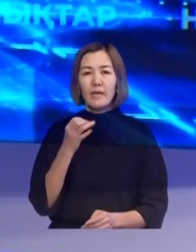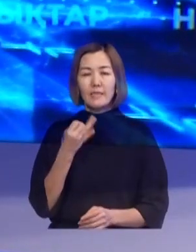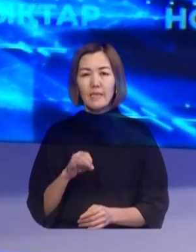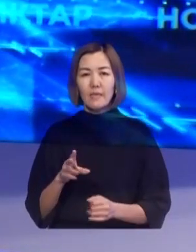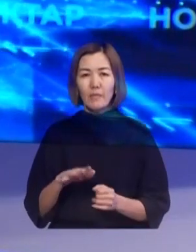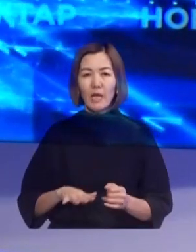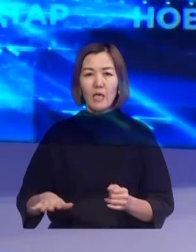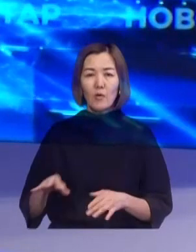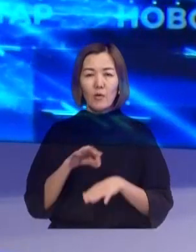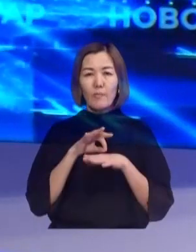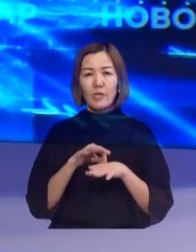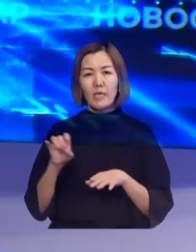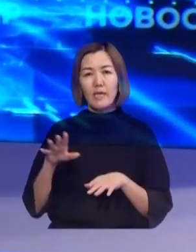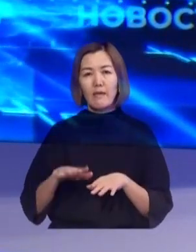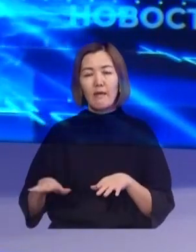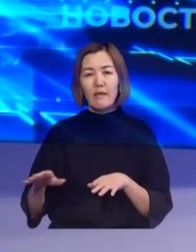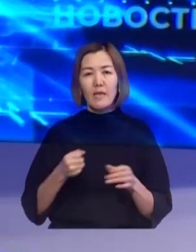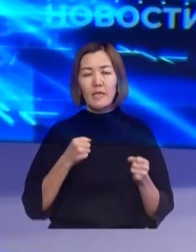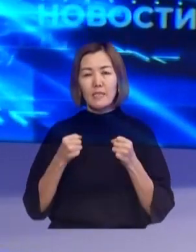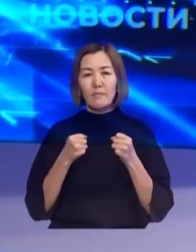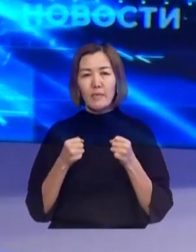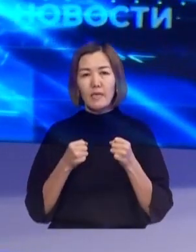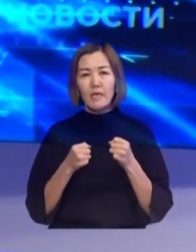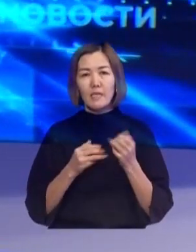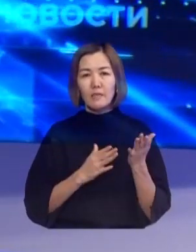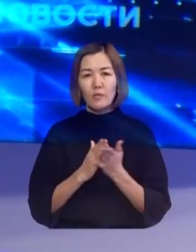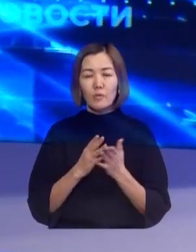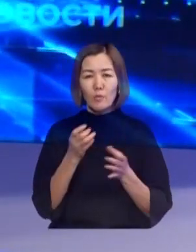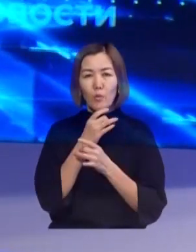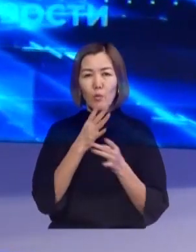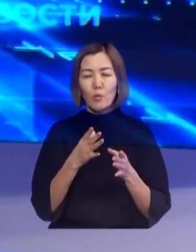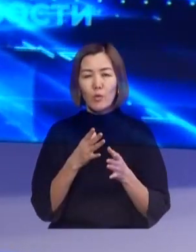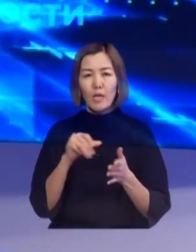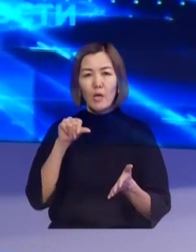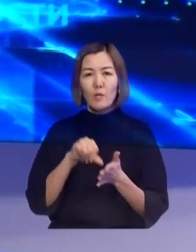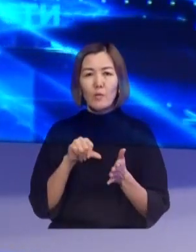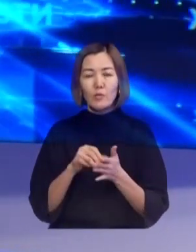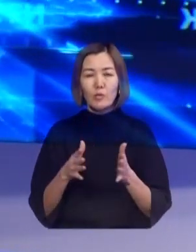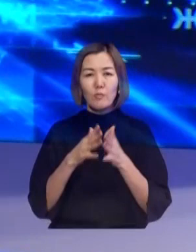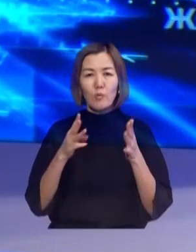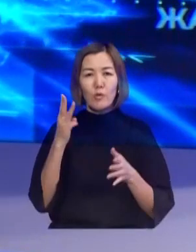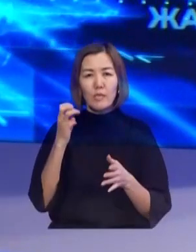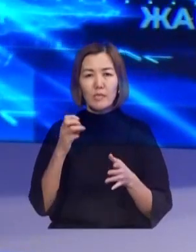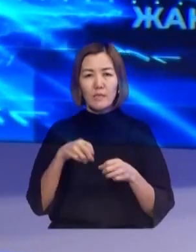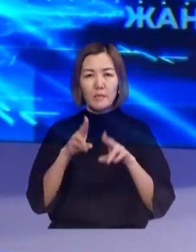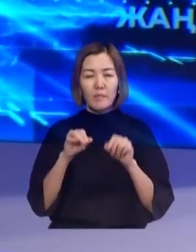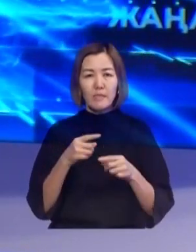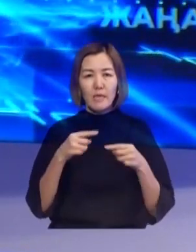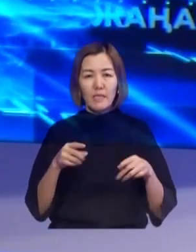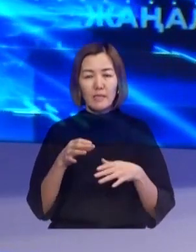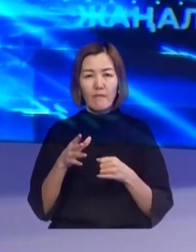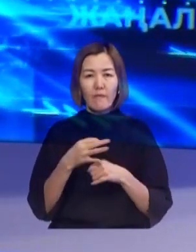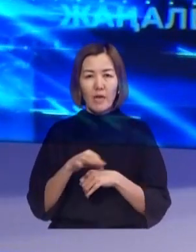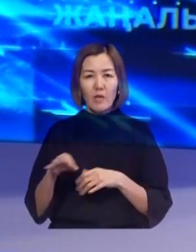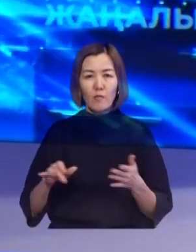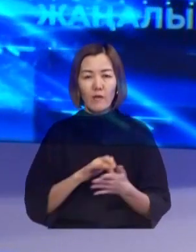В Карасайском районе прошла региональная спартакиада среди работников сферы культуры. В ней приняли участие более 300 специалистов из районов и